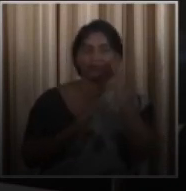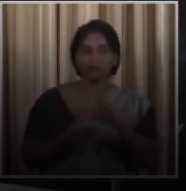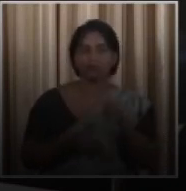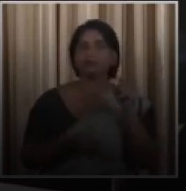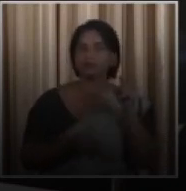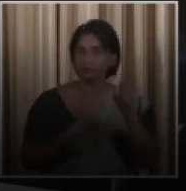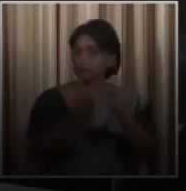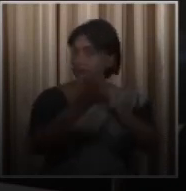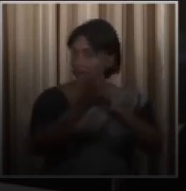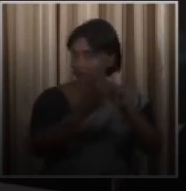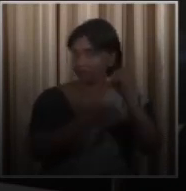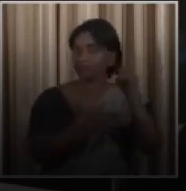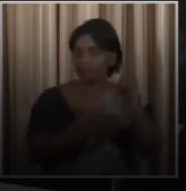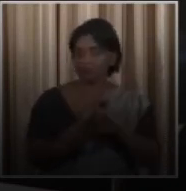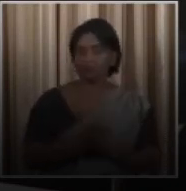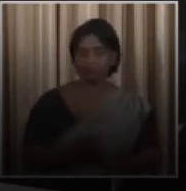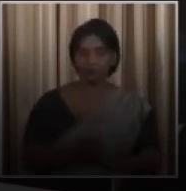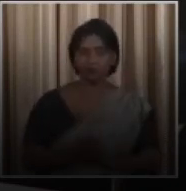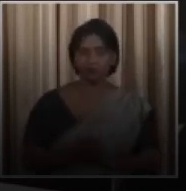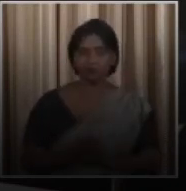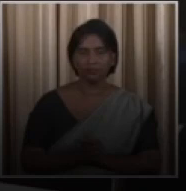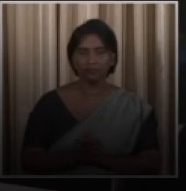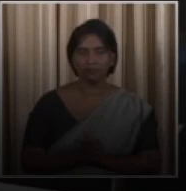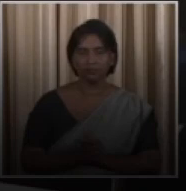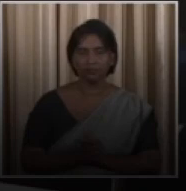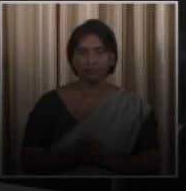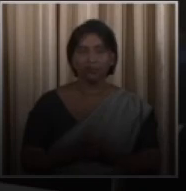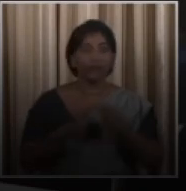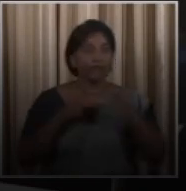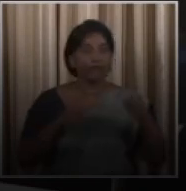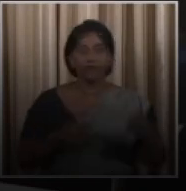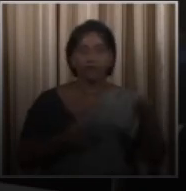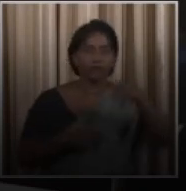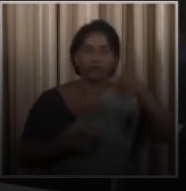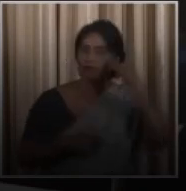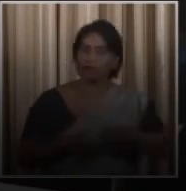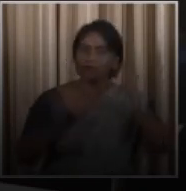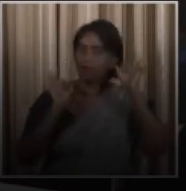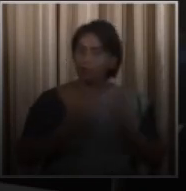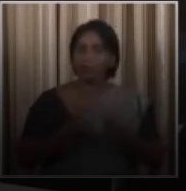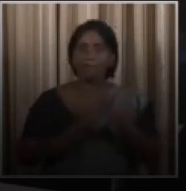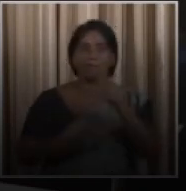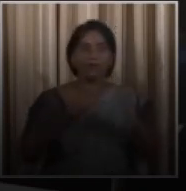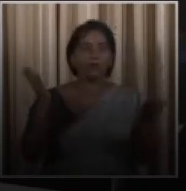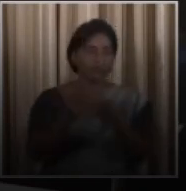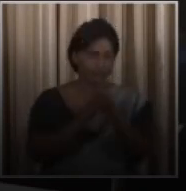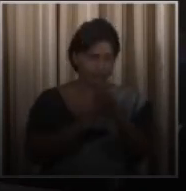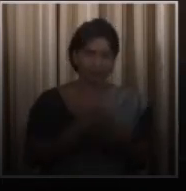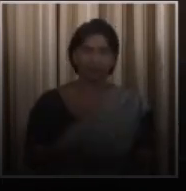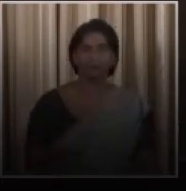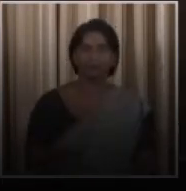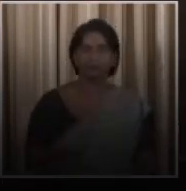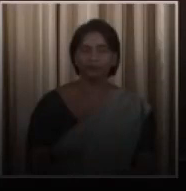එක සටහන් කරන්න ගරුකත් නියෝජක තානායකතුමනි විපක්ෂයේ එකගතාවකින් තොරව තමයි මේ පනත පාර්ලිමේන්තුවට අද ඉදිරිපත් වෙන්නේ